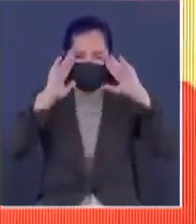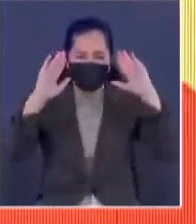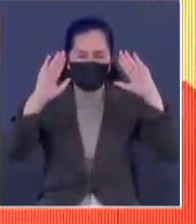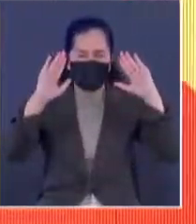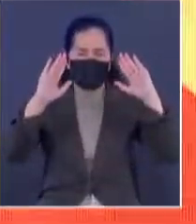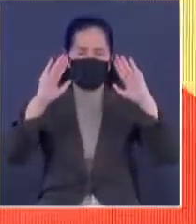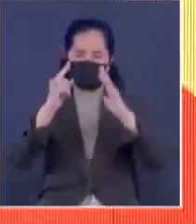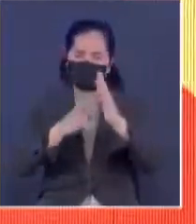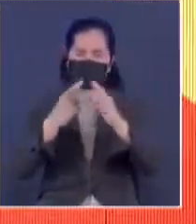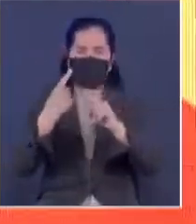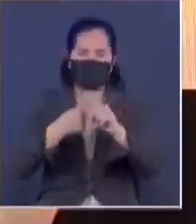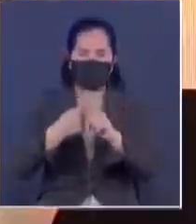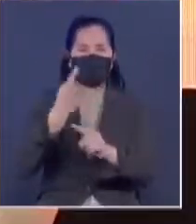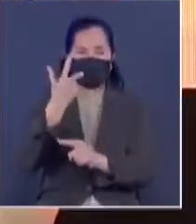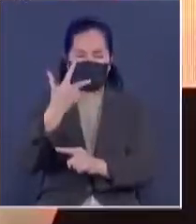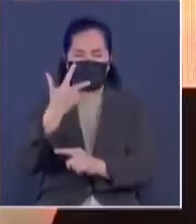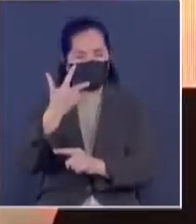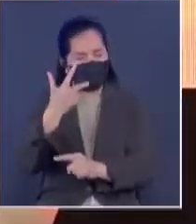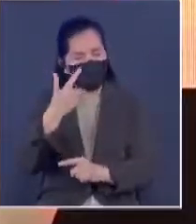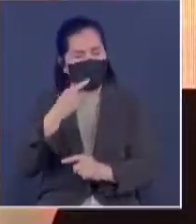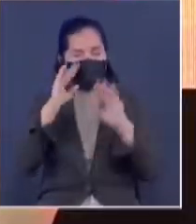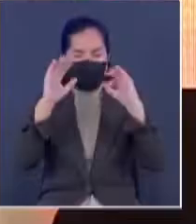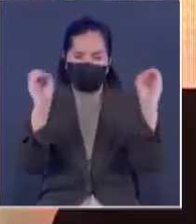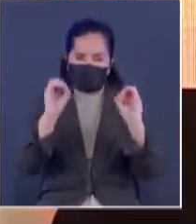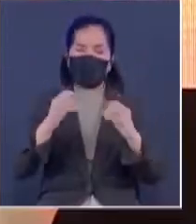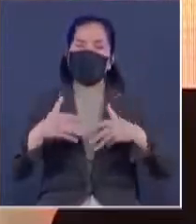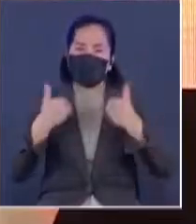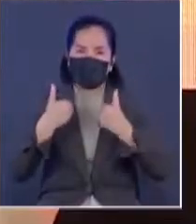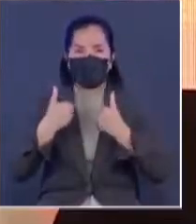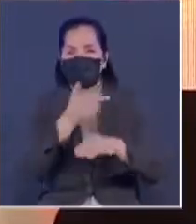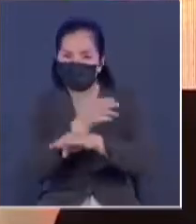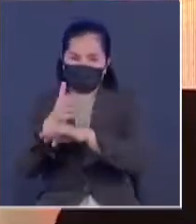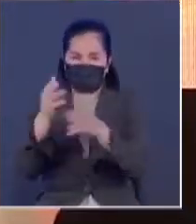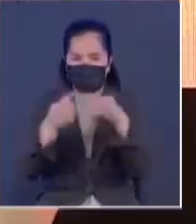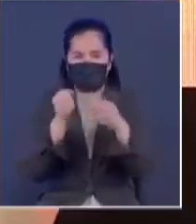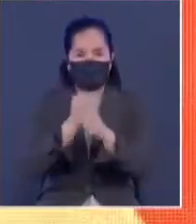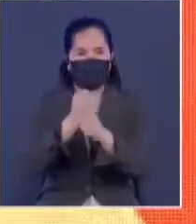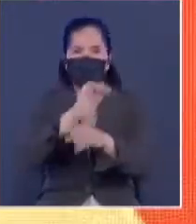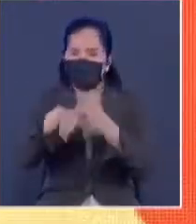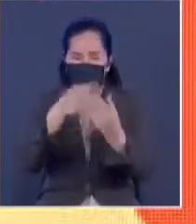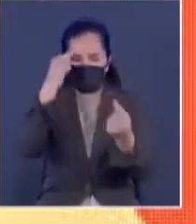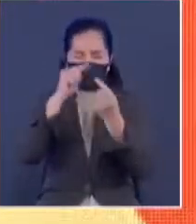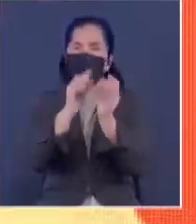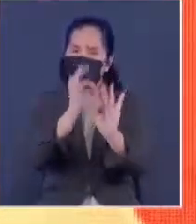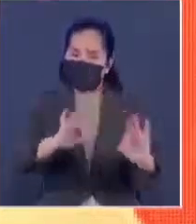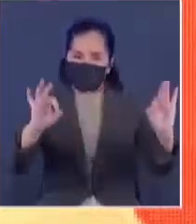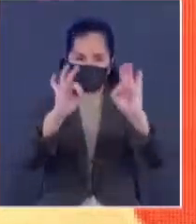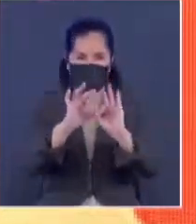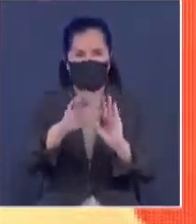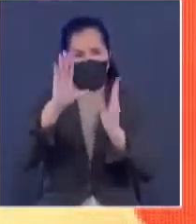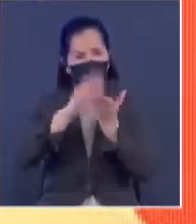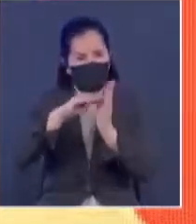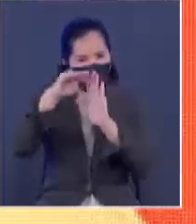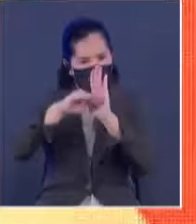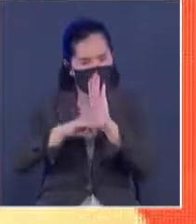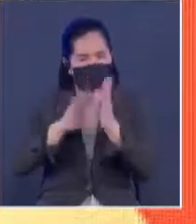การณ์3เดือนที่หาได้ยากสนุกกับการถ่ายทำพร้อมกับรอนฮาวเวิร์ดแล้วก็ทีมงานทุกคนเนี่ยก็ให้ความสำคัญใส่ใจกับรายละเอียดของความ